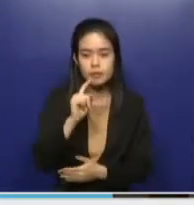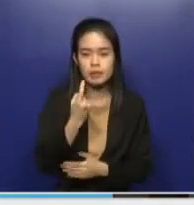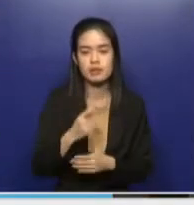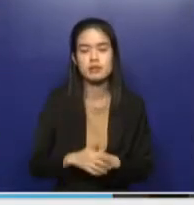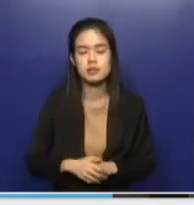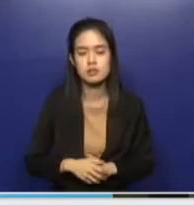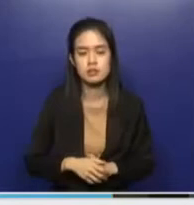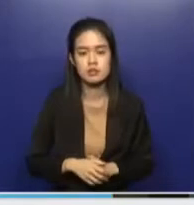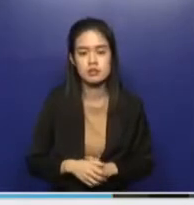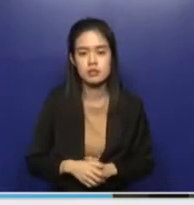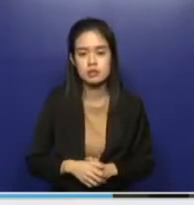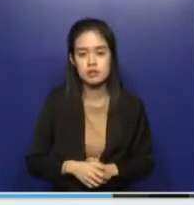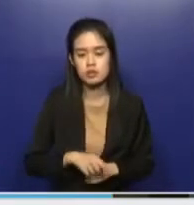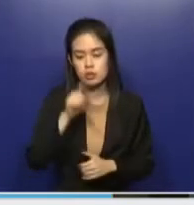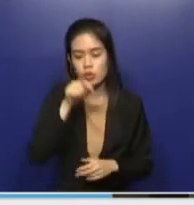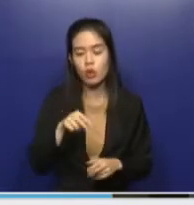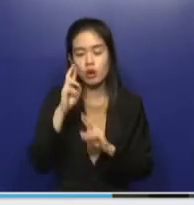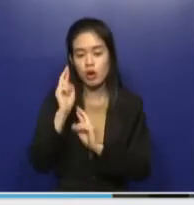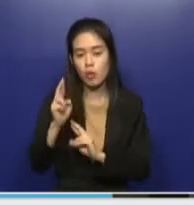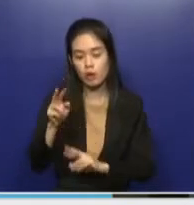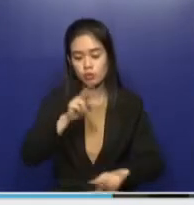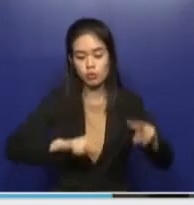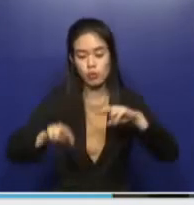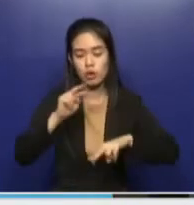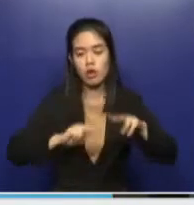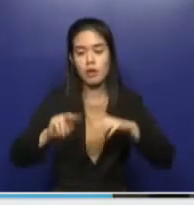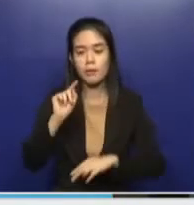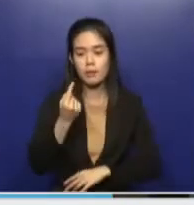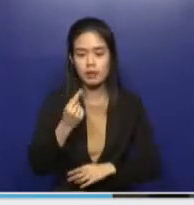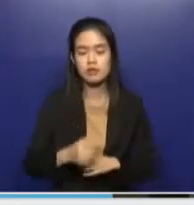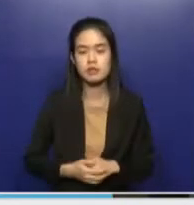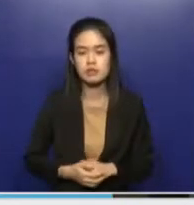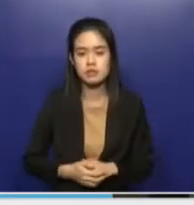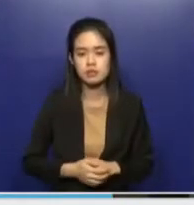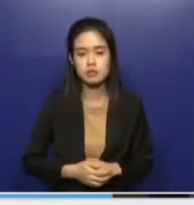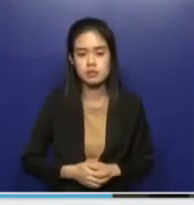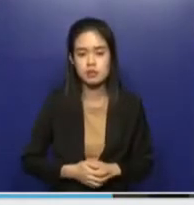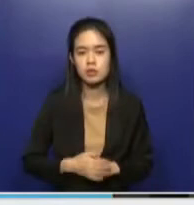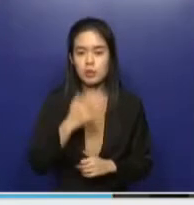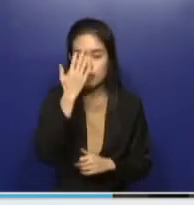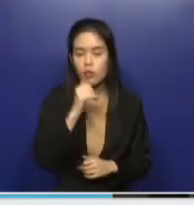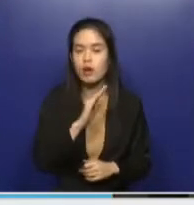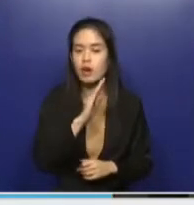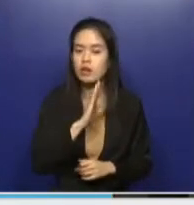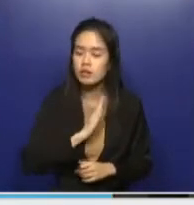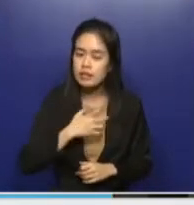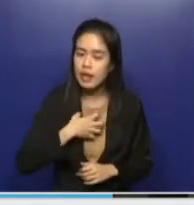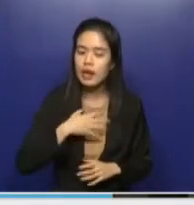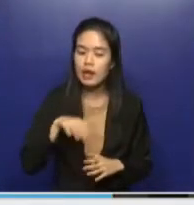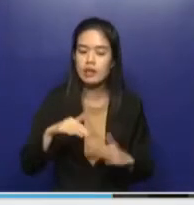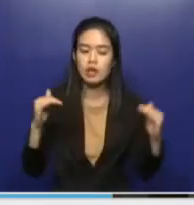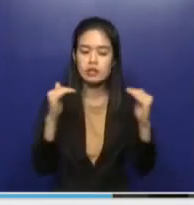กลไกการเฝ้าระวังและการควบคุมใหม่เพื่อให้ความสมดุลระหว่างการป้องกันโร